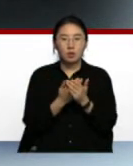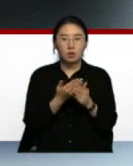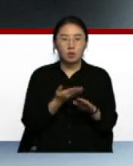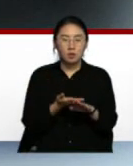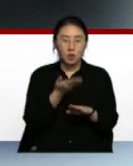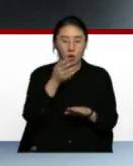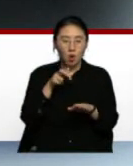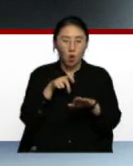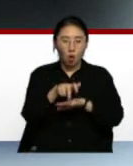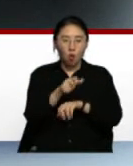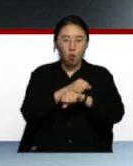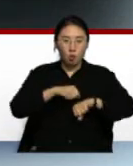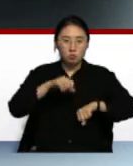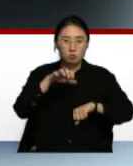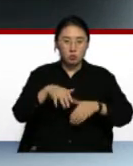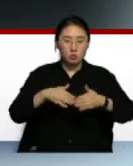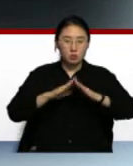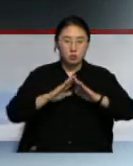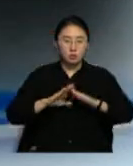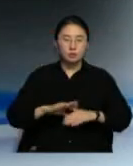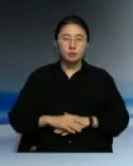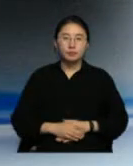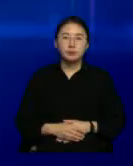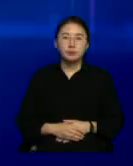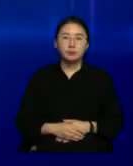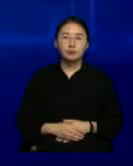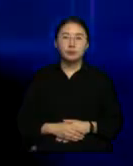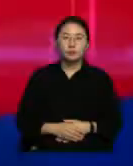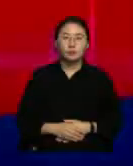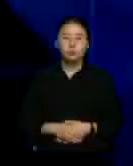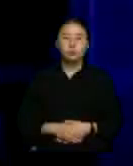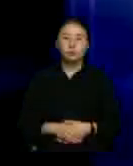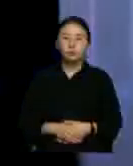큰 보행광장도 들어섭니다. 지혁배 기자입니다.